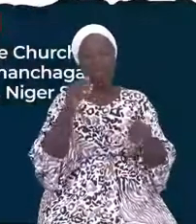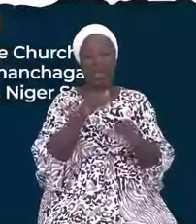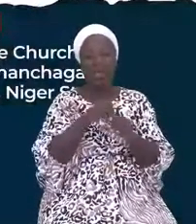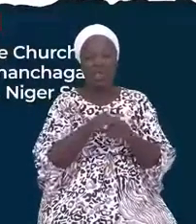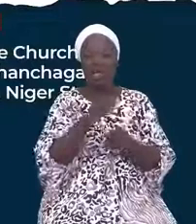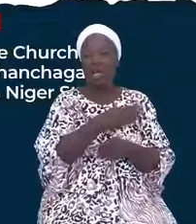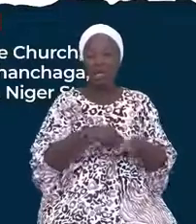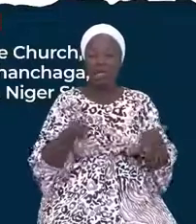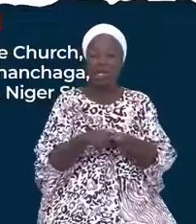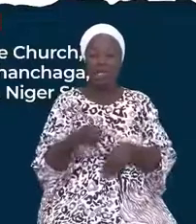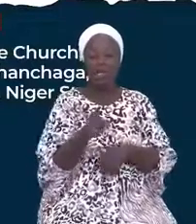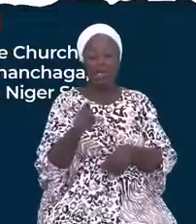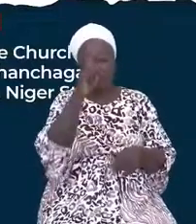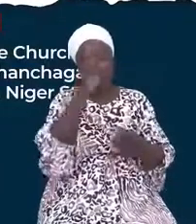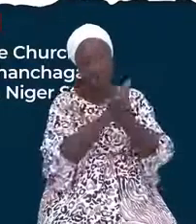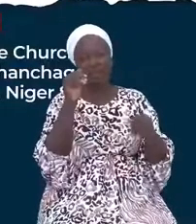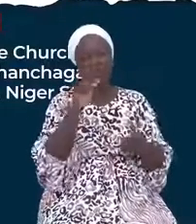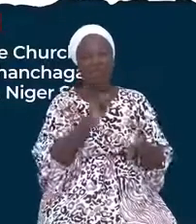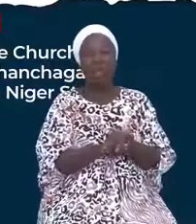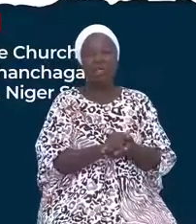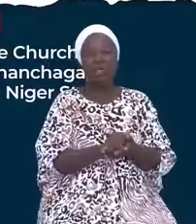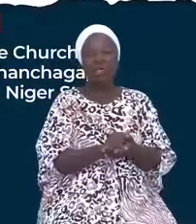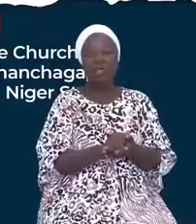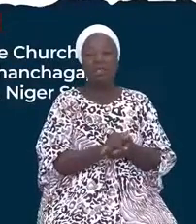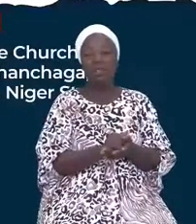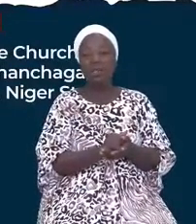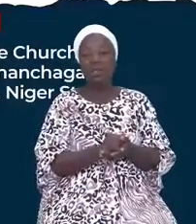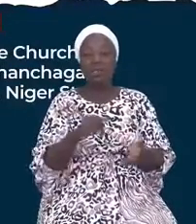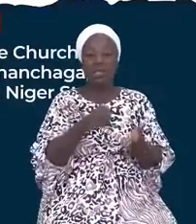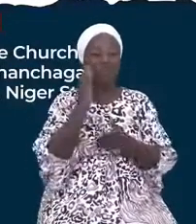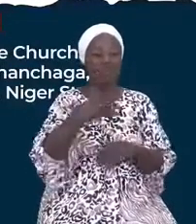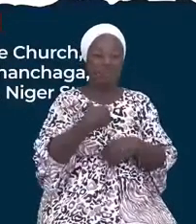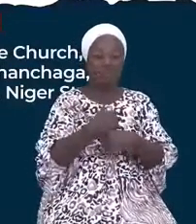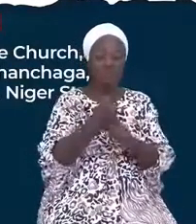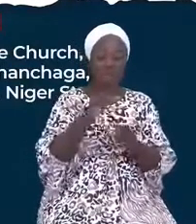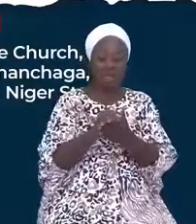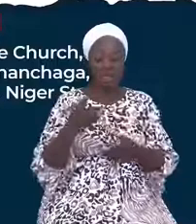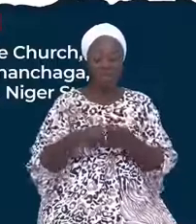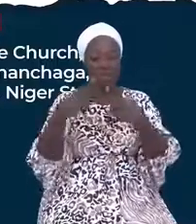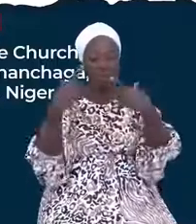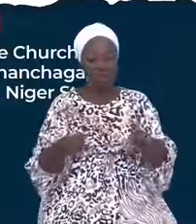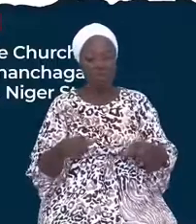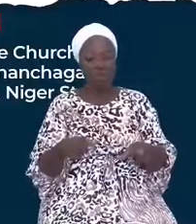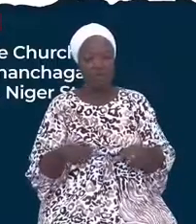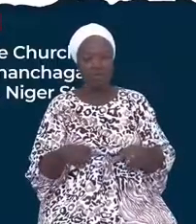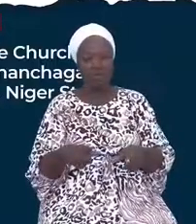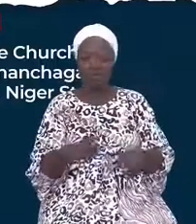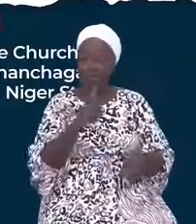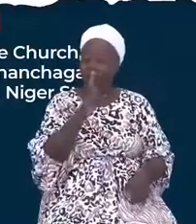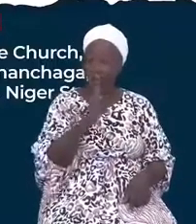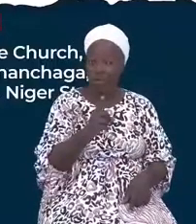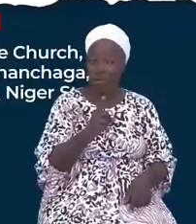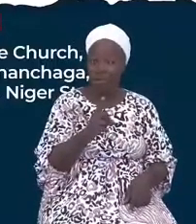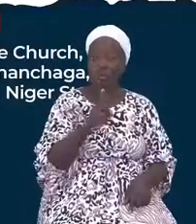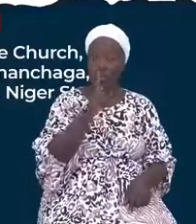qu'il croit et comme il croit la chose cela amènera cela s'accomplir le fait et